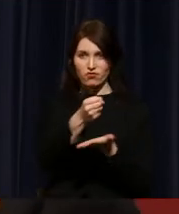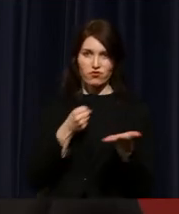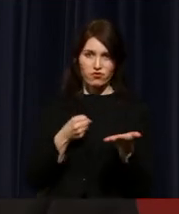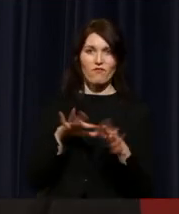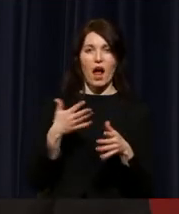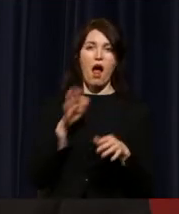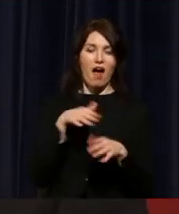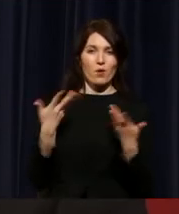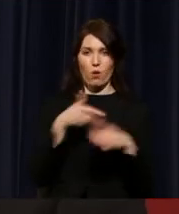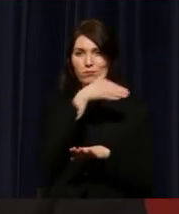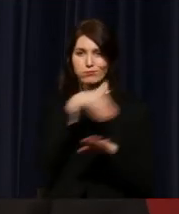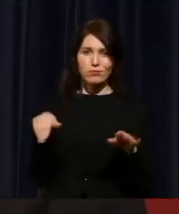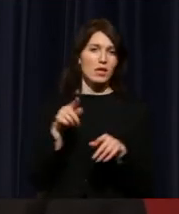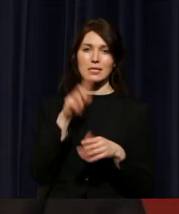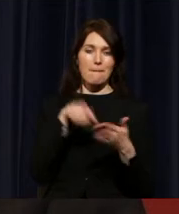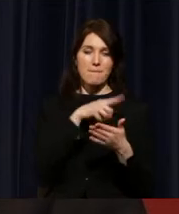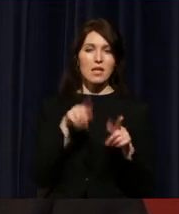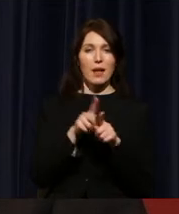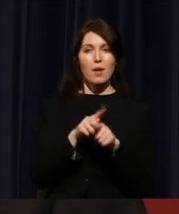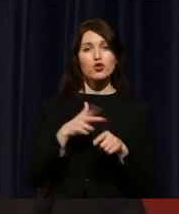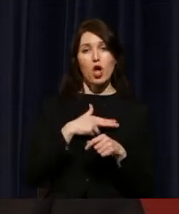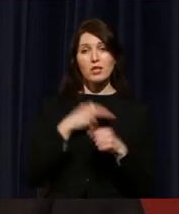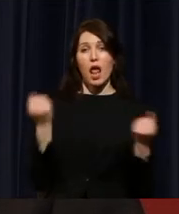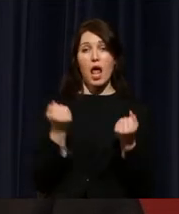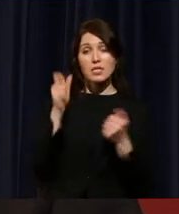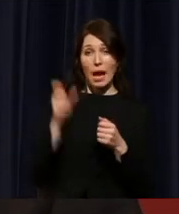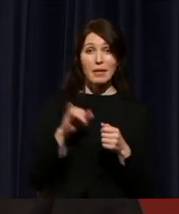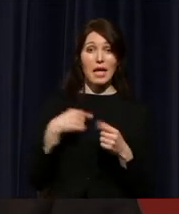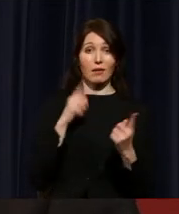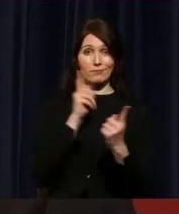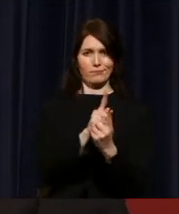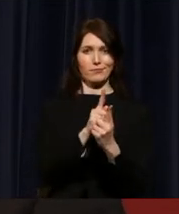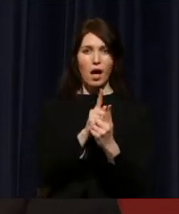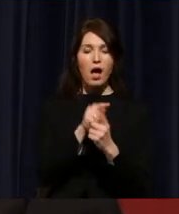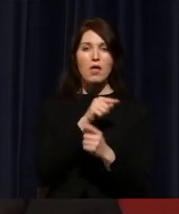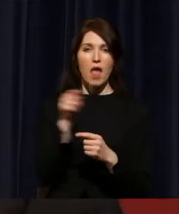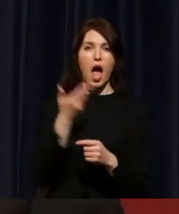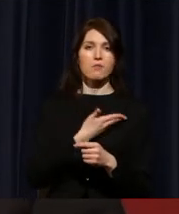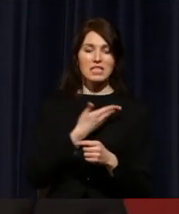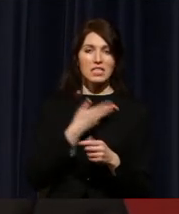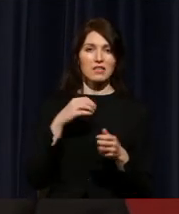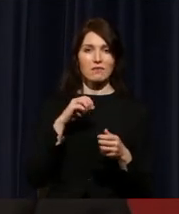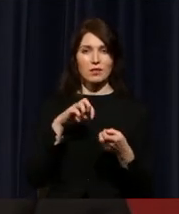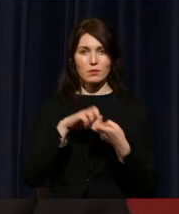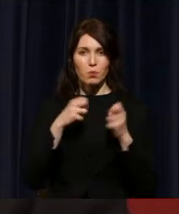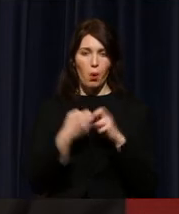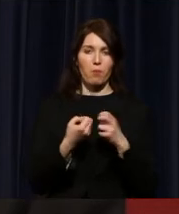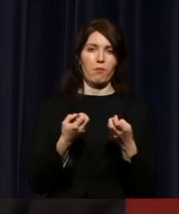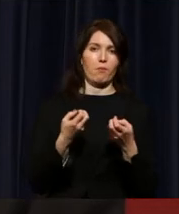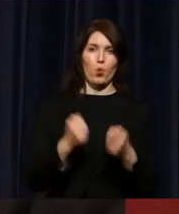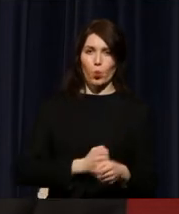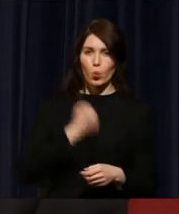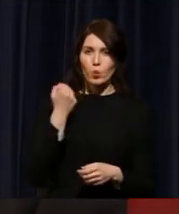nost kaut ko, jā, teiksim, tas ir nepareizi, tāpat arī sociālajiem darbiniekam, ja viņš saskarās ar tām dzīves grūtībām,